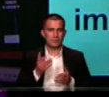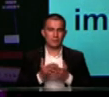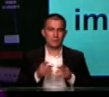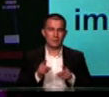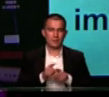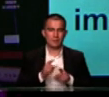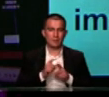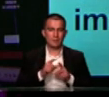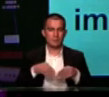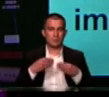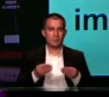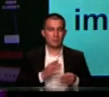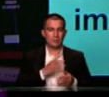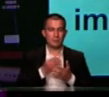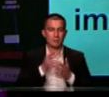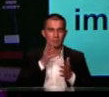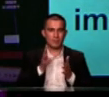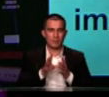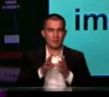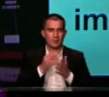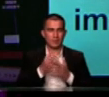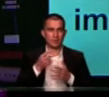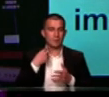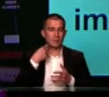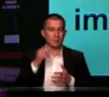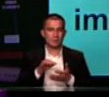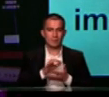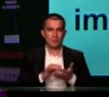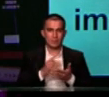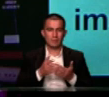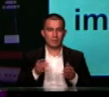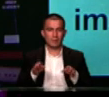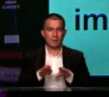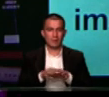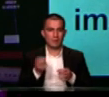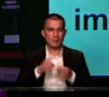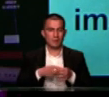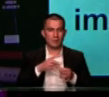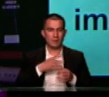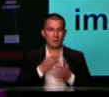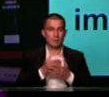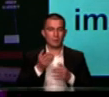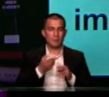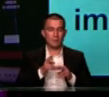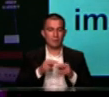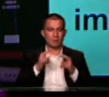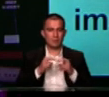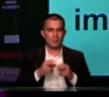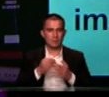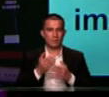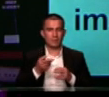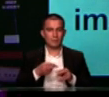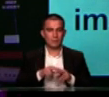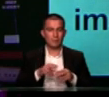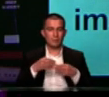taqdim etilgan elektron raqamli imzo yopiq kalitining egasini identifikatsiya qilish